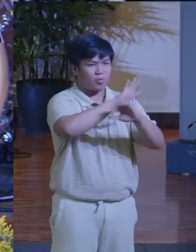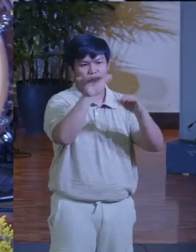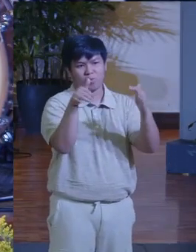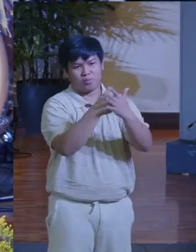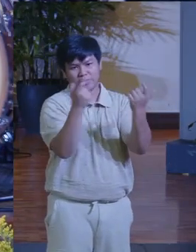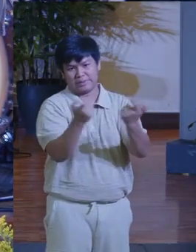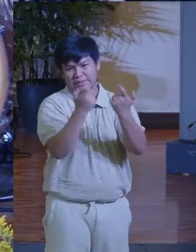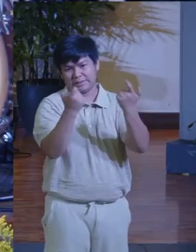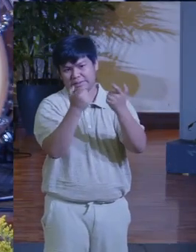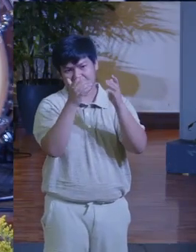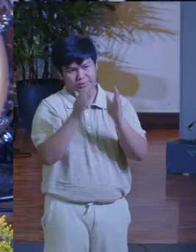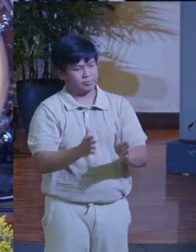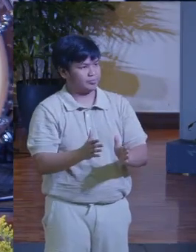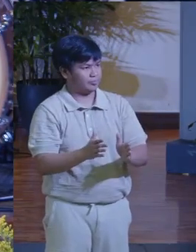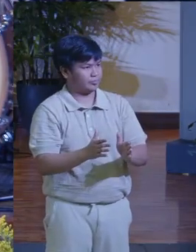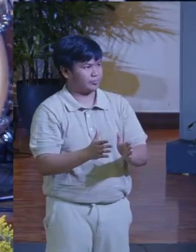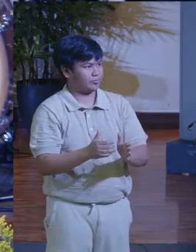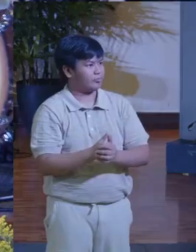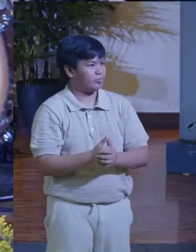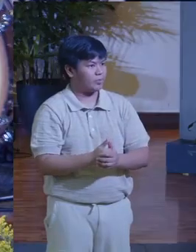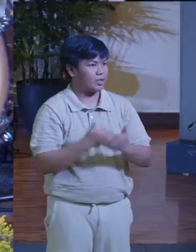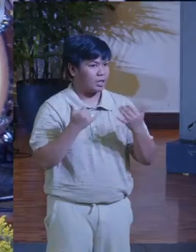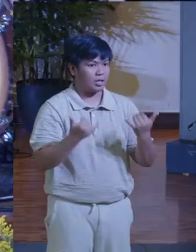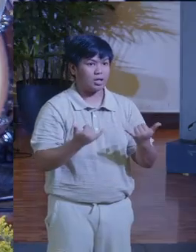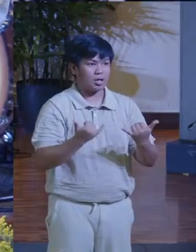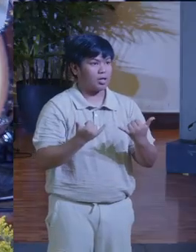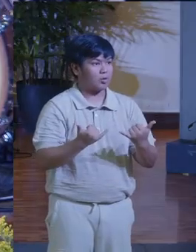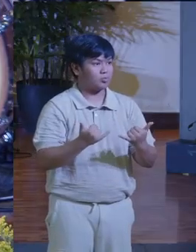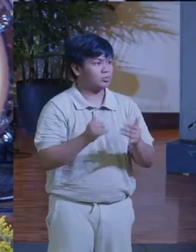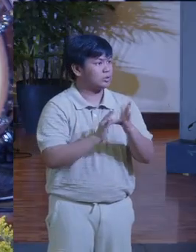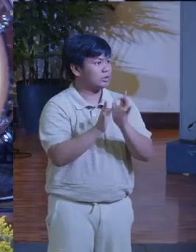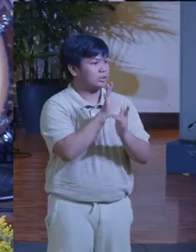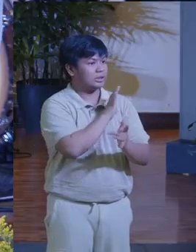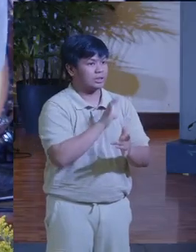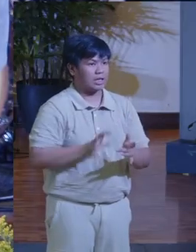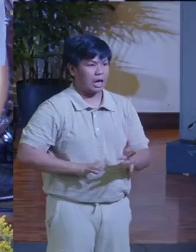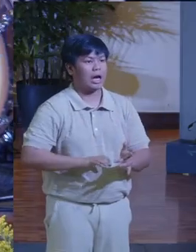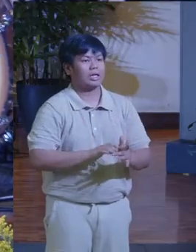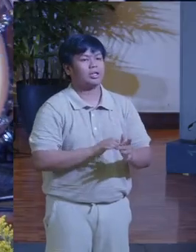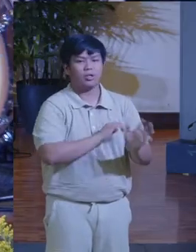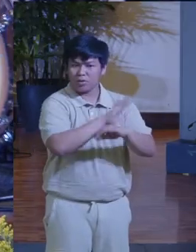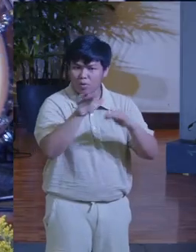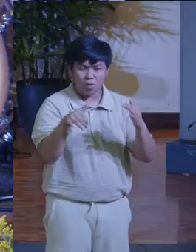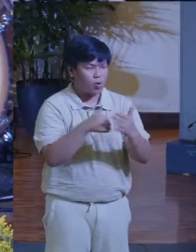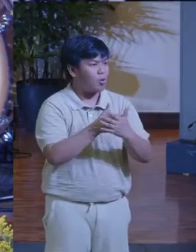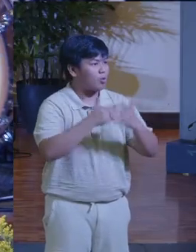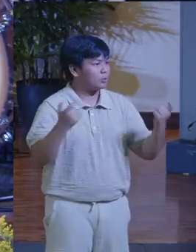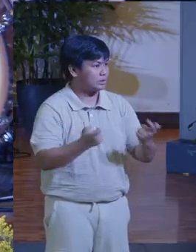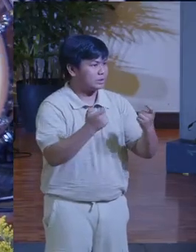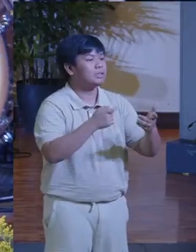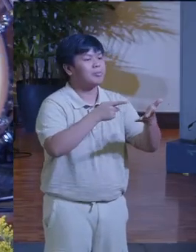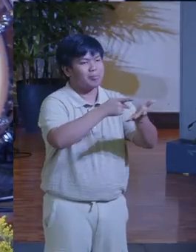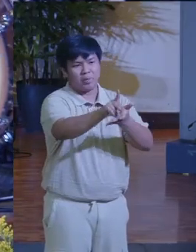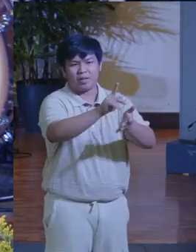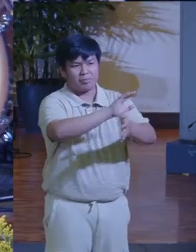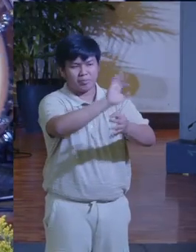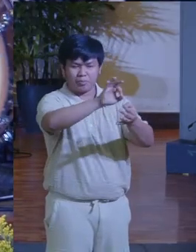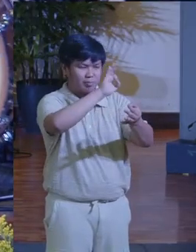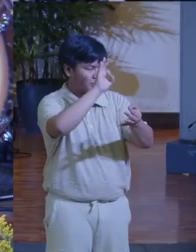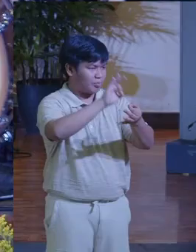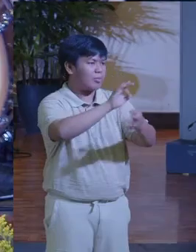kasalanan. So siya'y matuwid, wala siyang pinalampas. Lahat ng ating pagkakasala ay bayad.